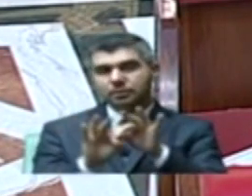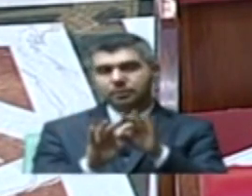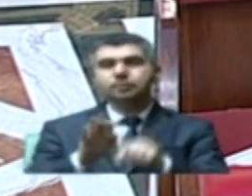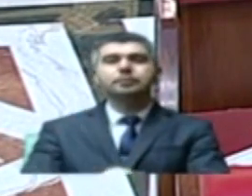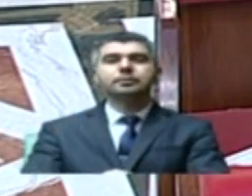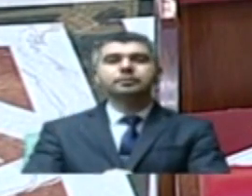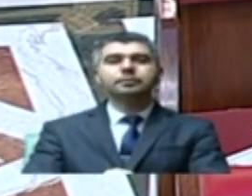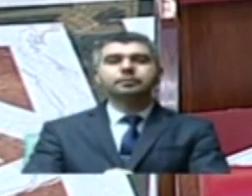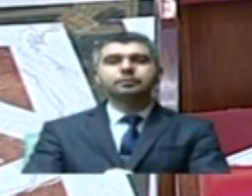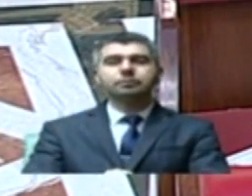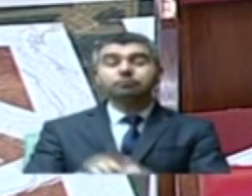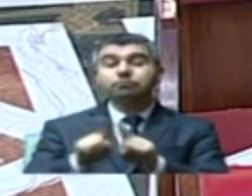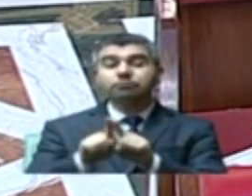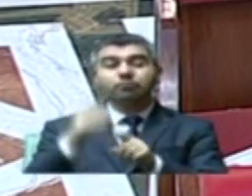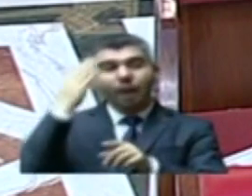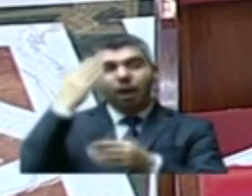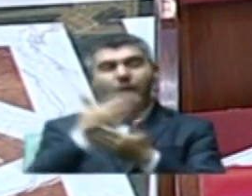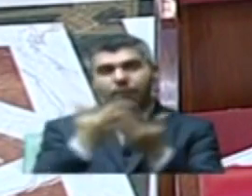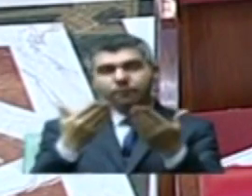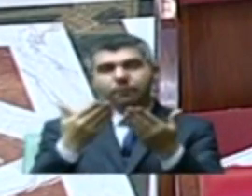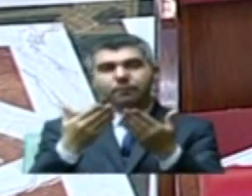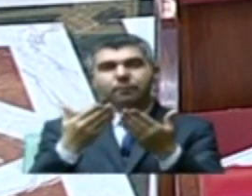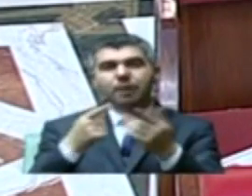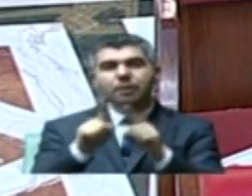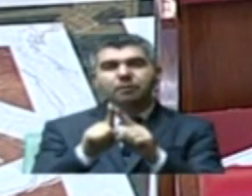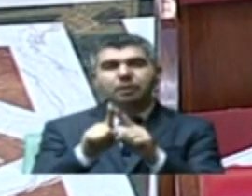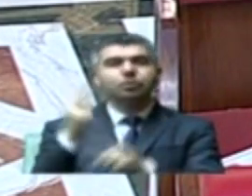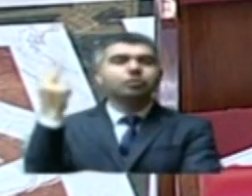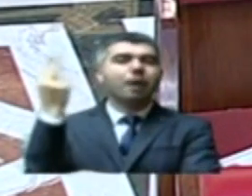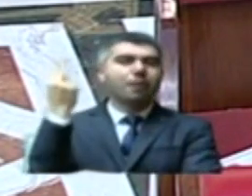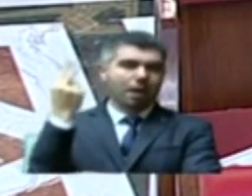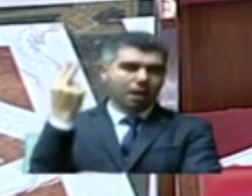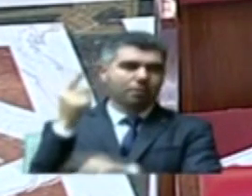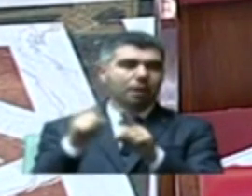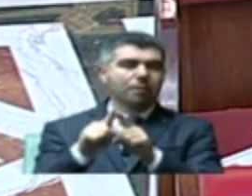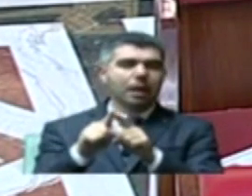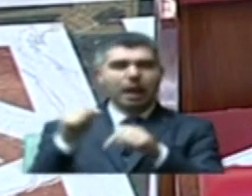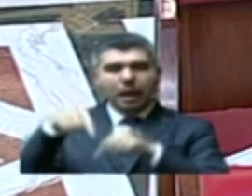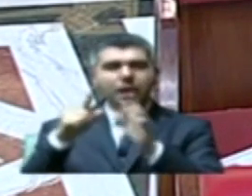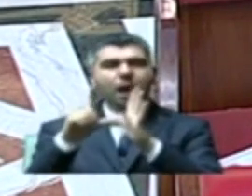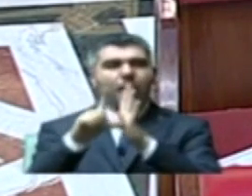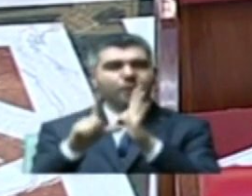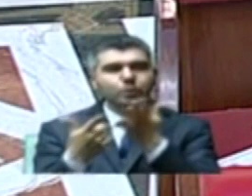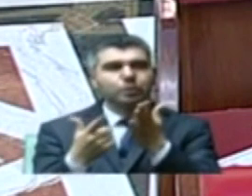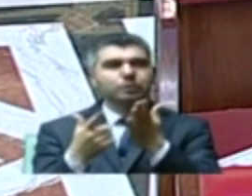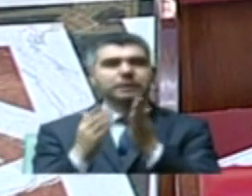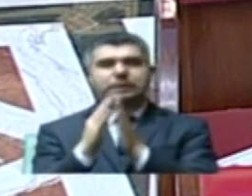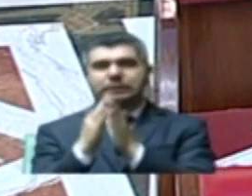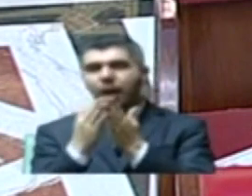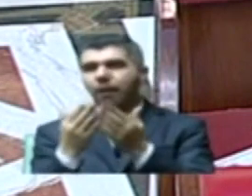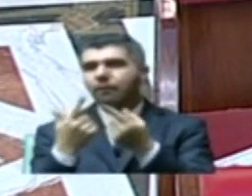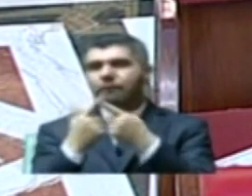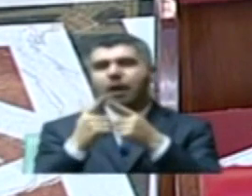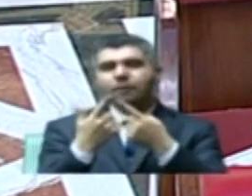أن المؤسسات ديال التعليم العالي فيها مؤسسات ذات الاستقطاب المفتوح، كلية الآداب والحقوق وكذا إلى آخره، كنحاولوا نرفعوا